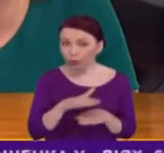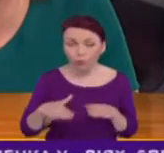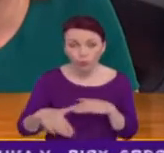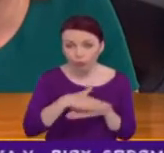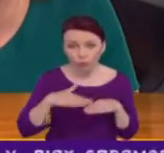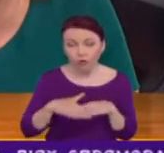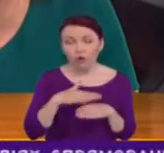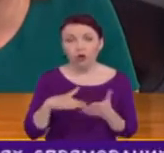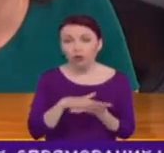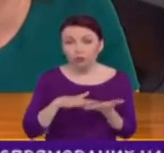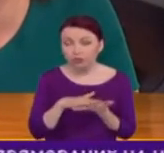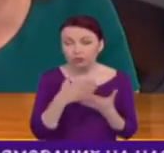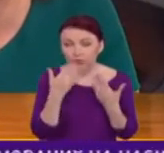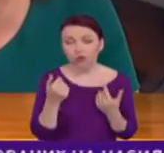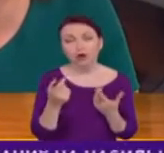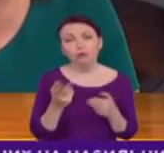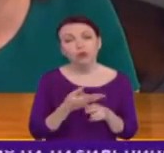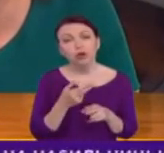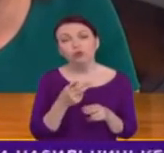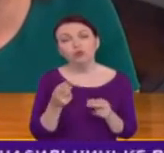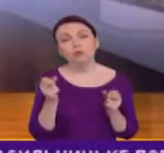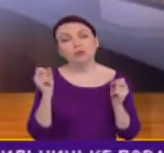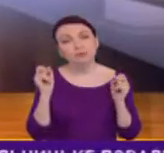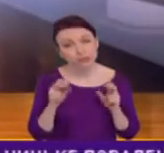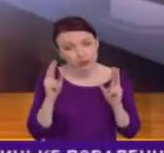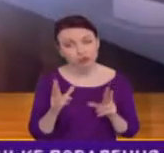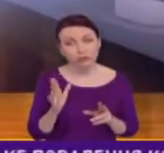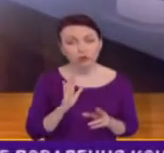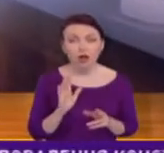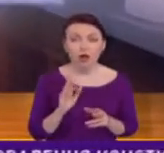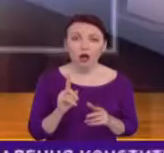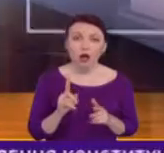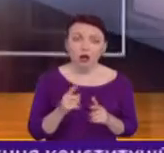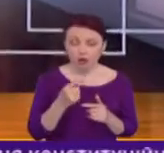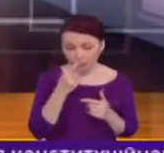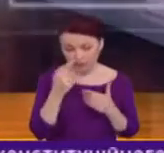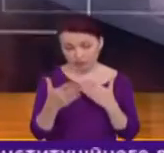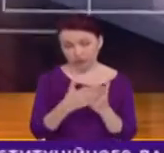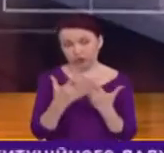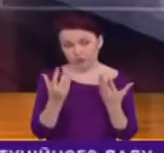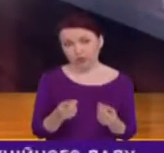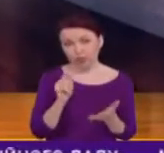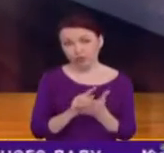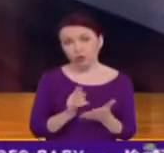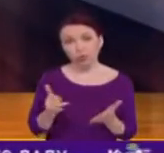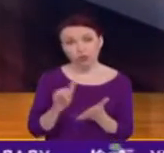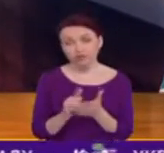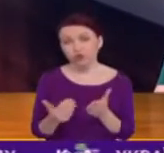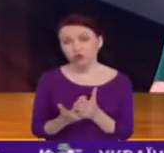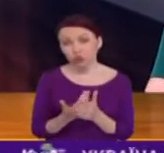вона була або небезпечна, або зараз от на цими днями повинні встановити нову,